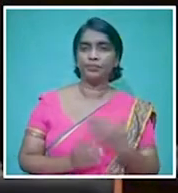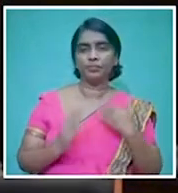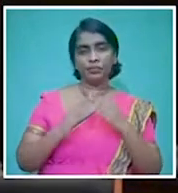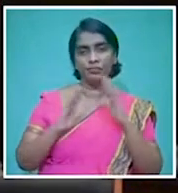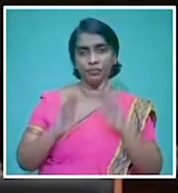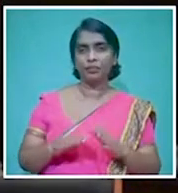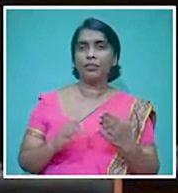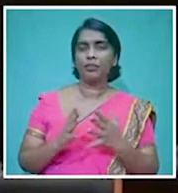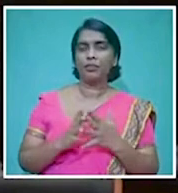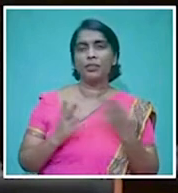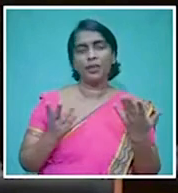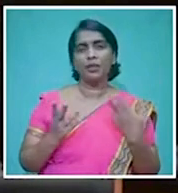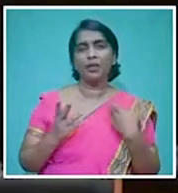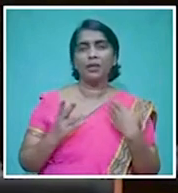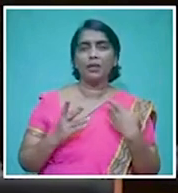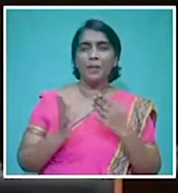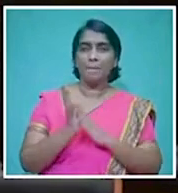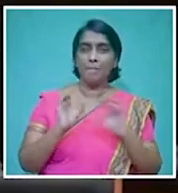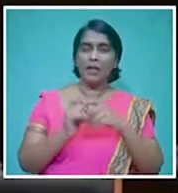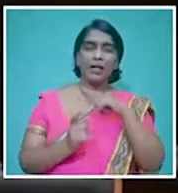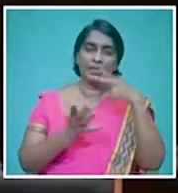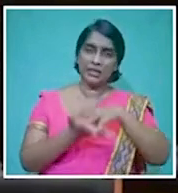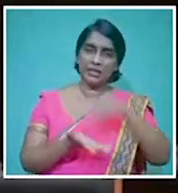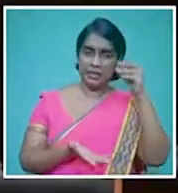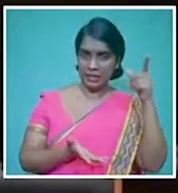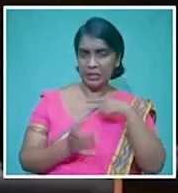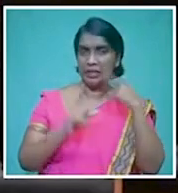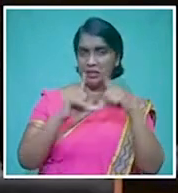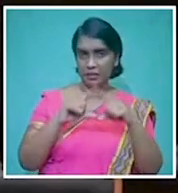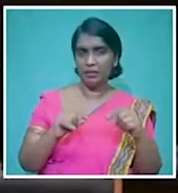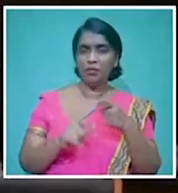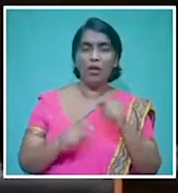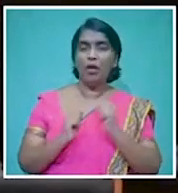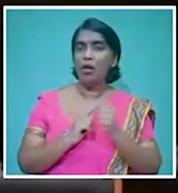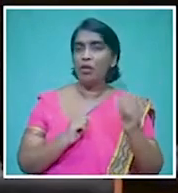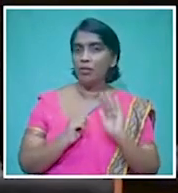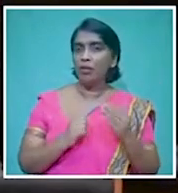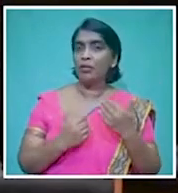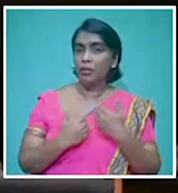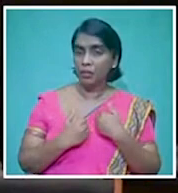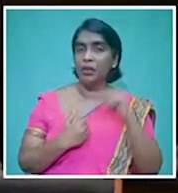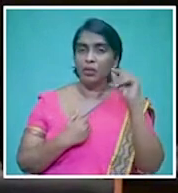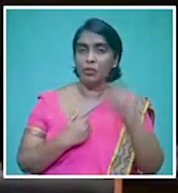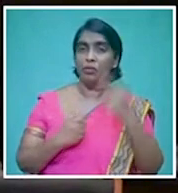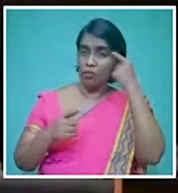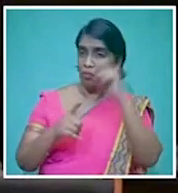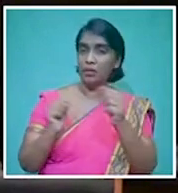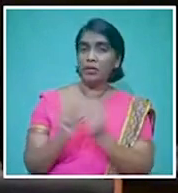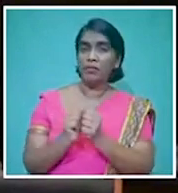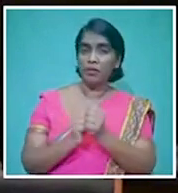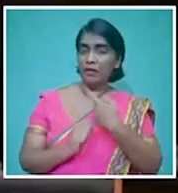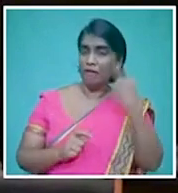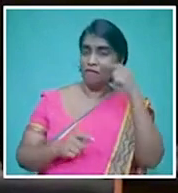තියෙනකොට ඔක මේකක් නෙමෙයිනේ. උනේ මාධ්‍ය සිරස. සිරස මාධ්‍ය. ඊට පස්සේ මොකද්ද කරේ? මමයි ගිහින් ඒගොල්ලට විරුද්ධව ක්‍රියා කරන්න ඕනේ.